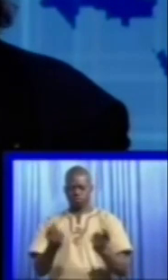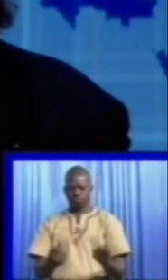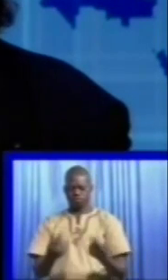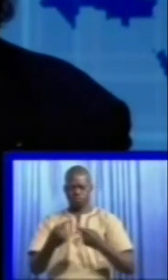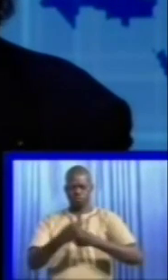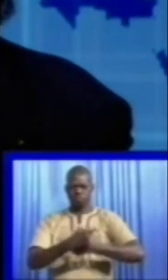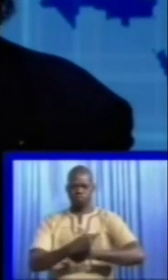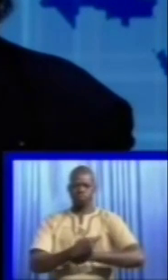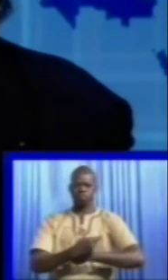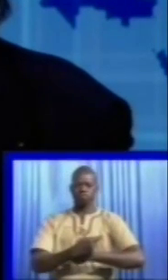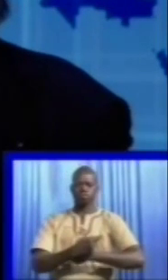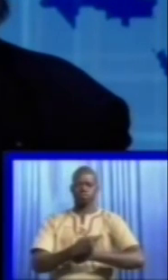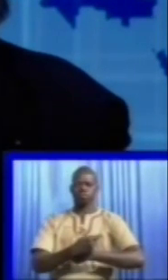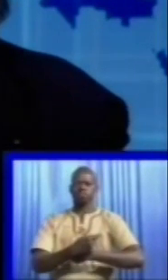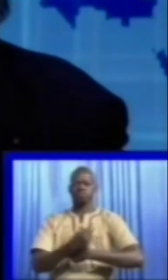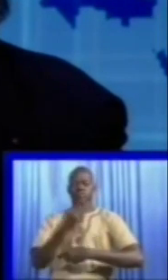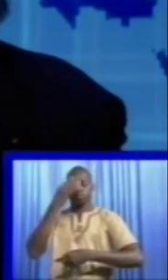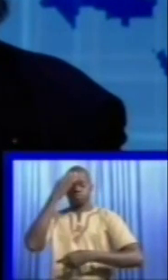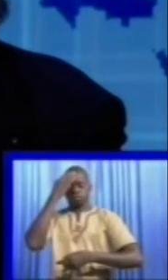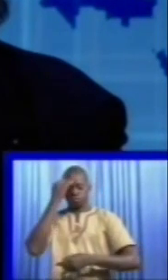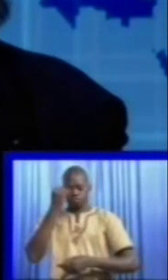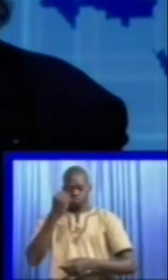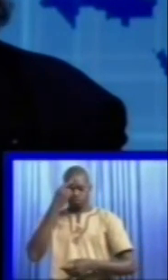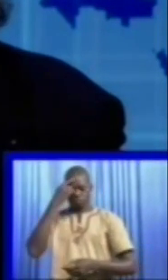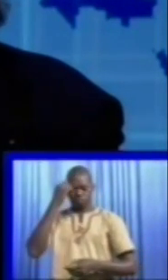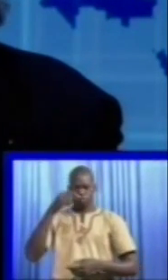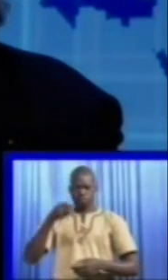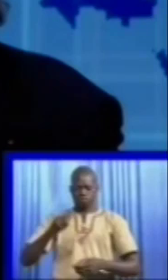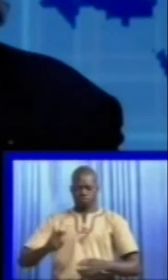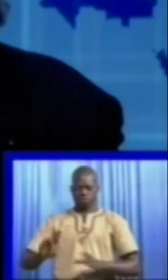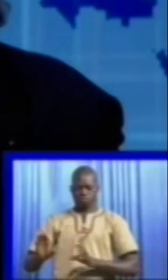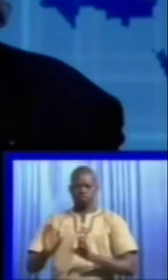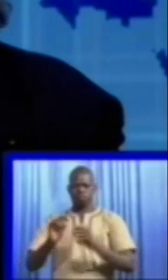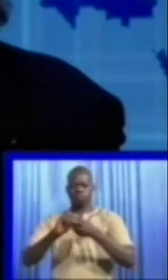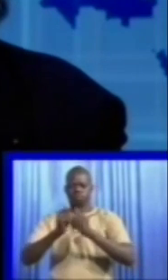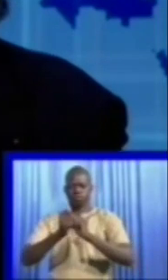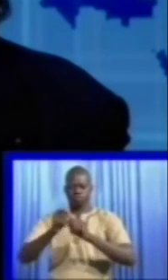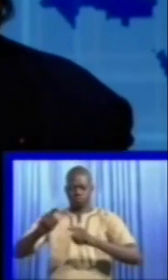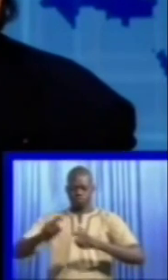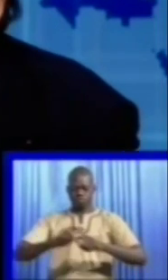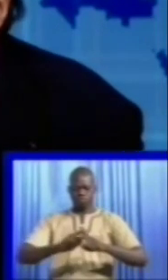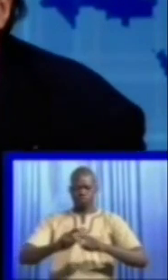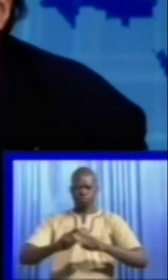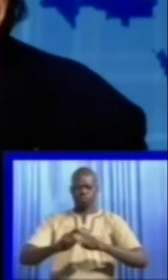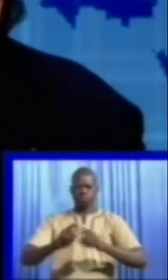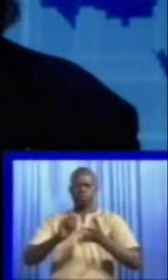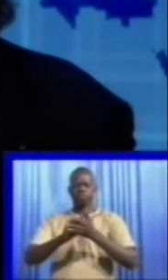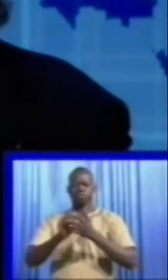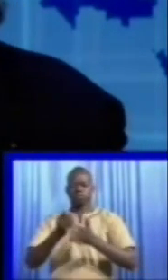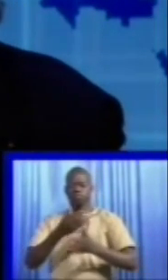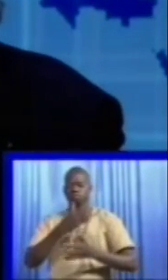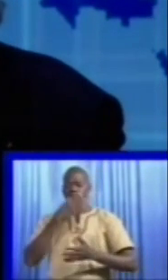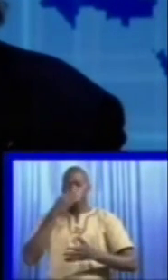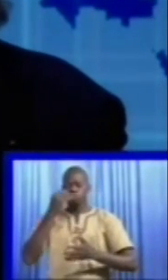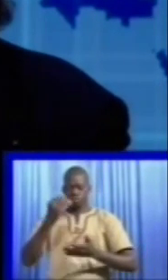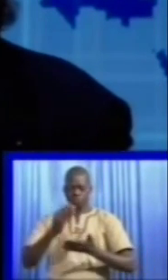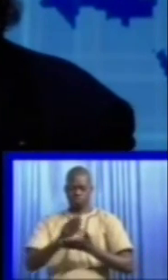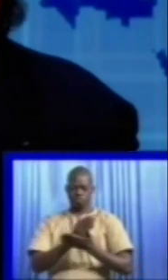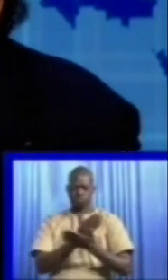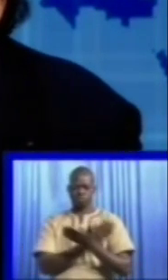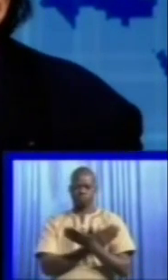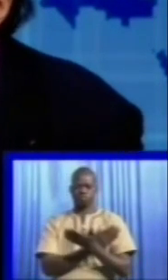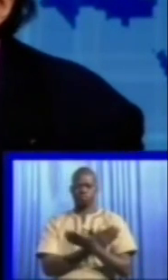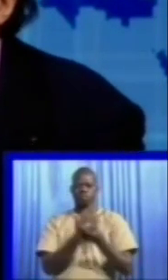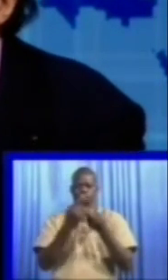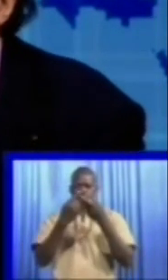n'était hier. Pourquoi ? Parce que y a le phénomène Internet. C'est une merveilleuse révolution, Internet.